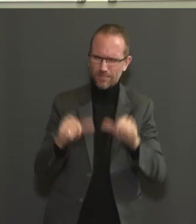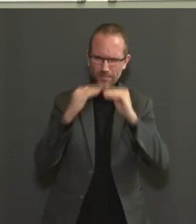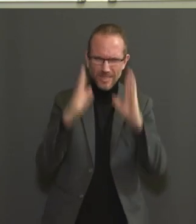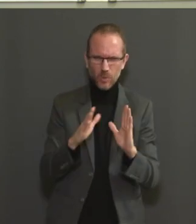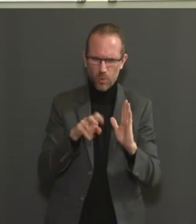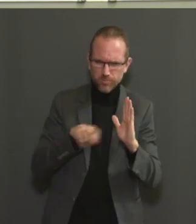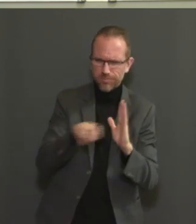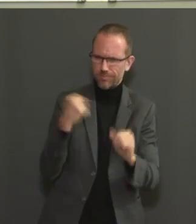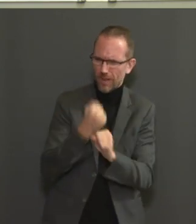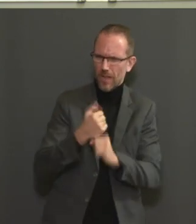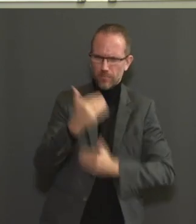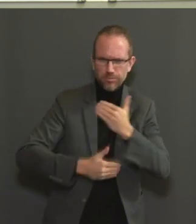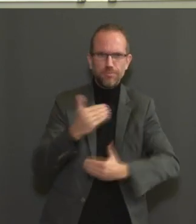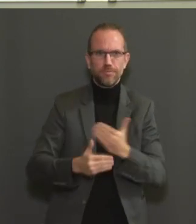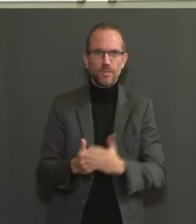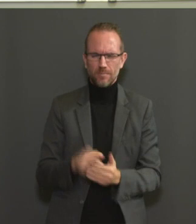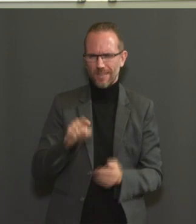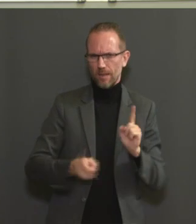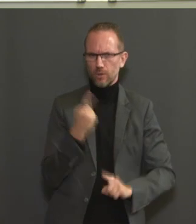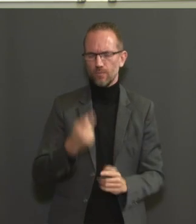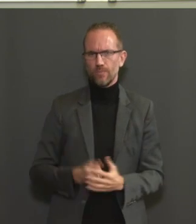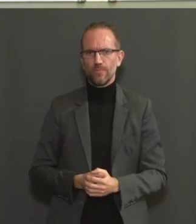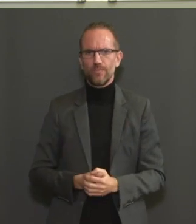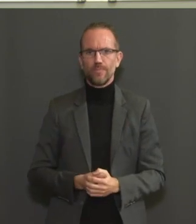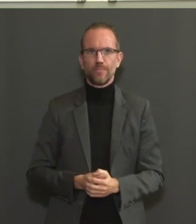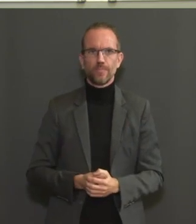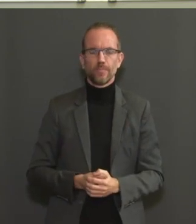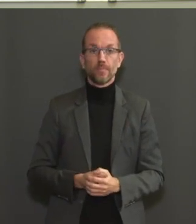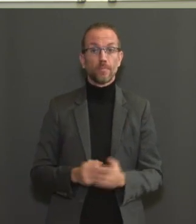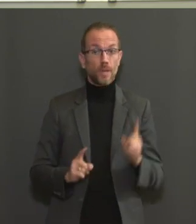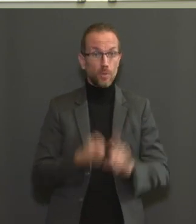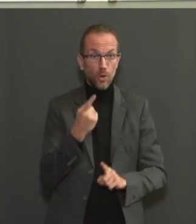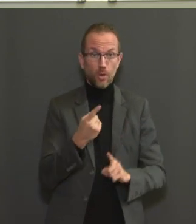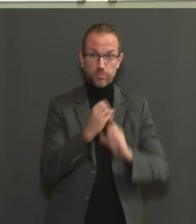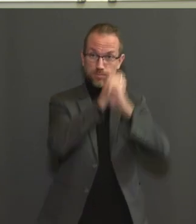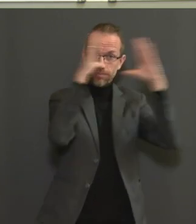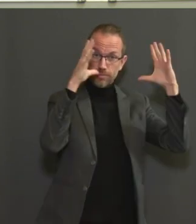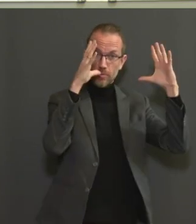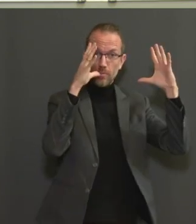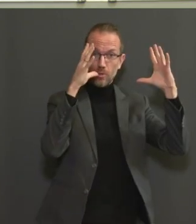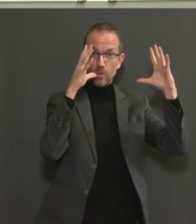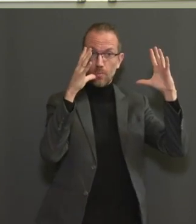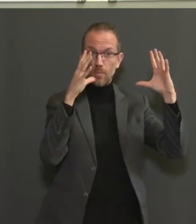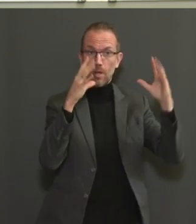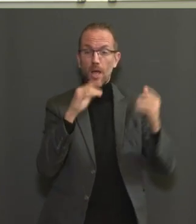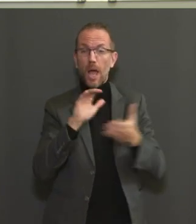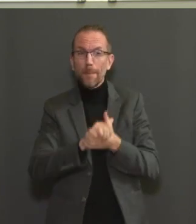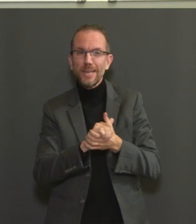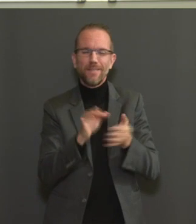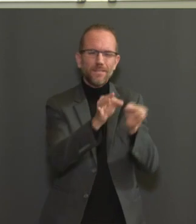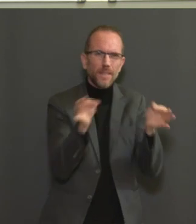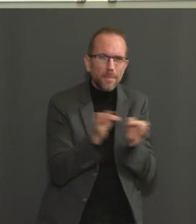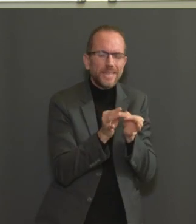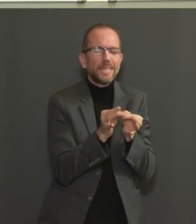le contexte global, un contact proche est vraiment un maximum que l'on peut se permettre. Si on